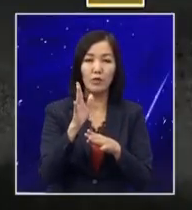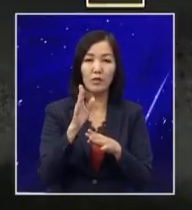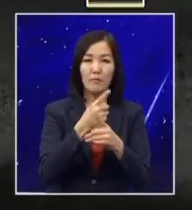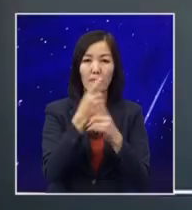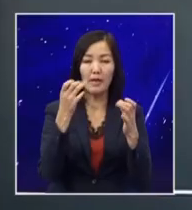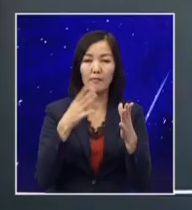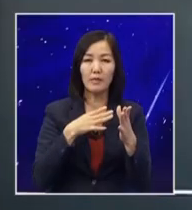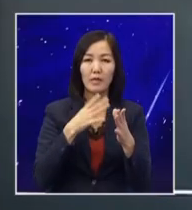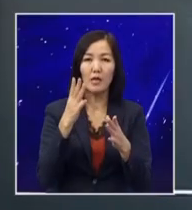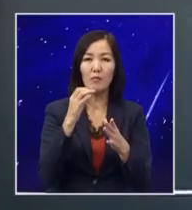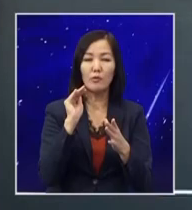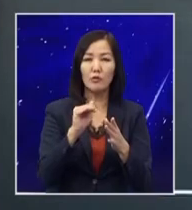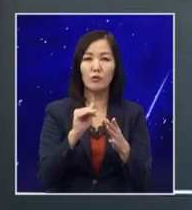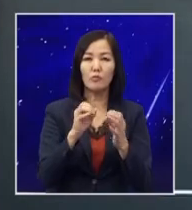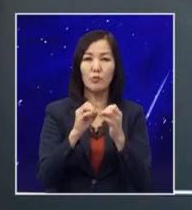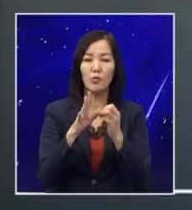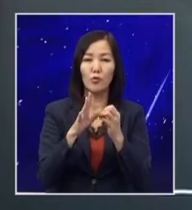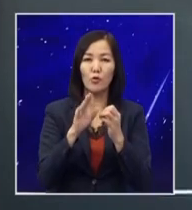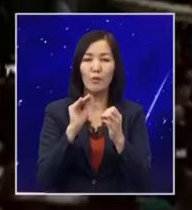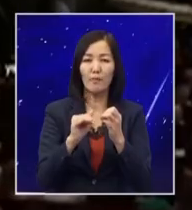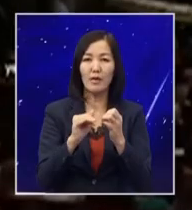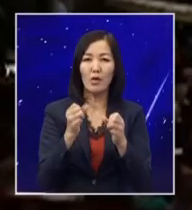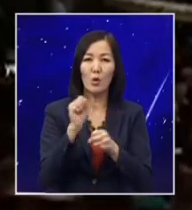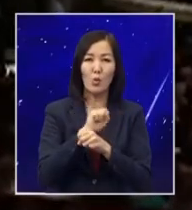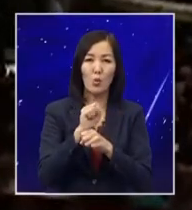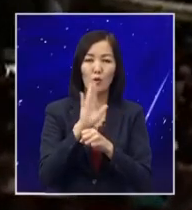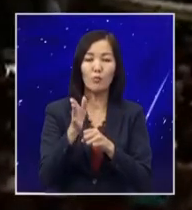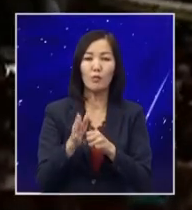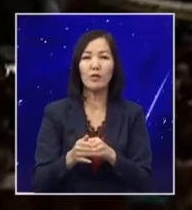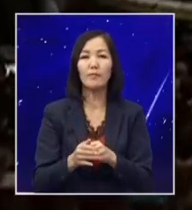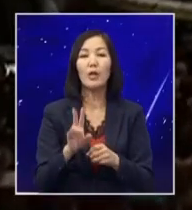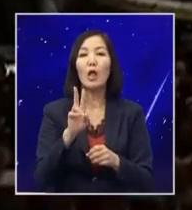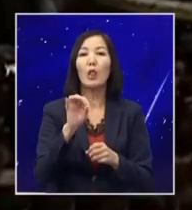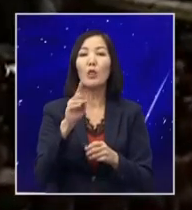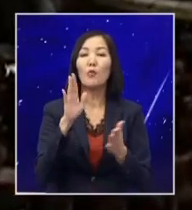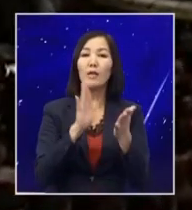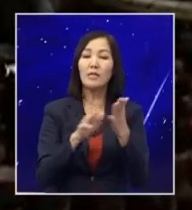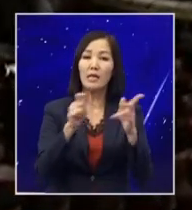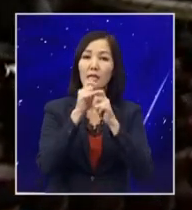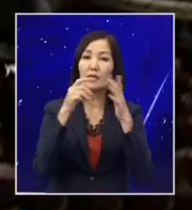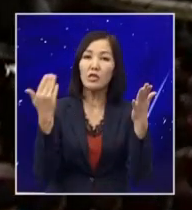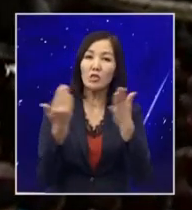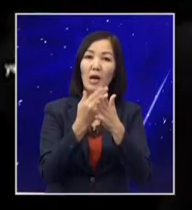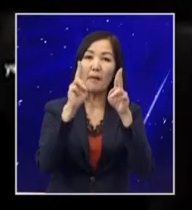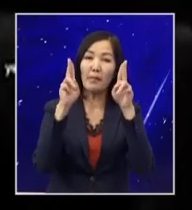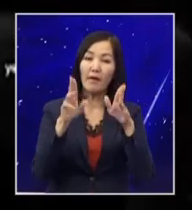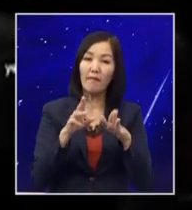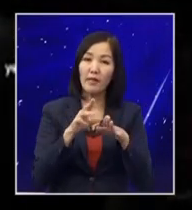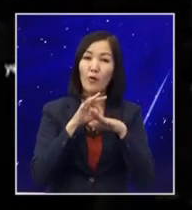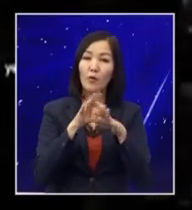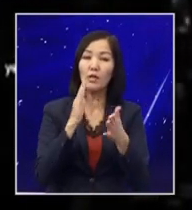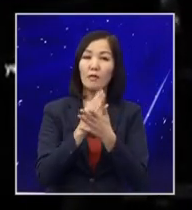Бұл шамамен 514 000 көлікті құрайды. Нобель сыйлығын табыстау жаңа форматта өтетін болды. Енді медальдар мен